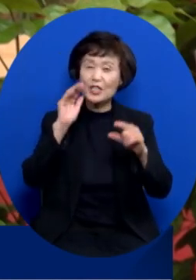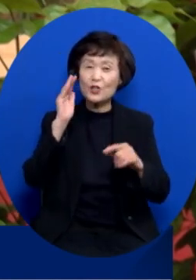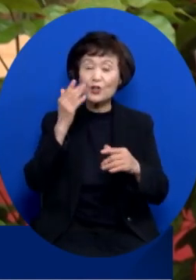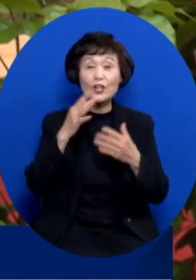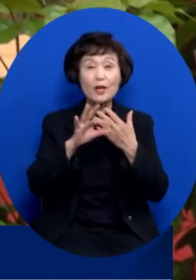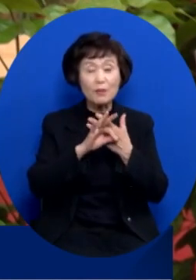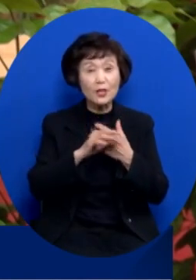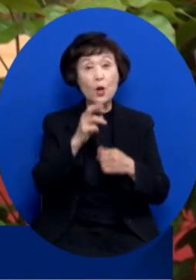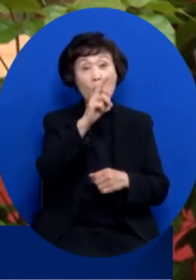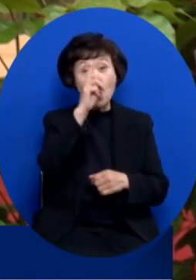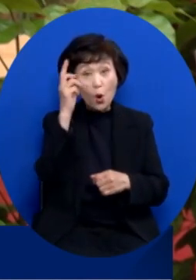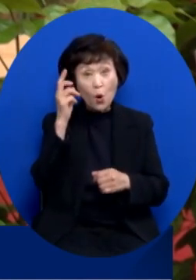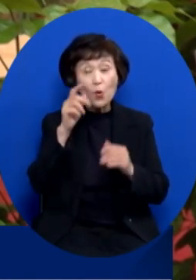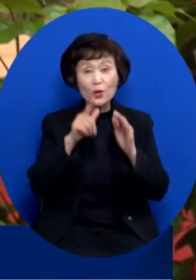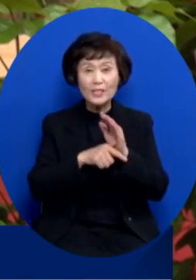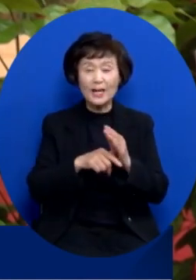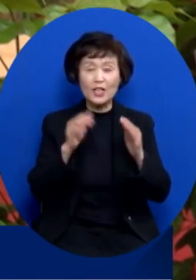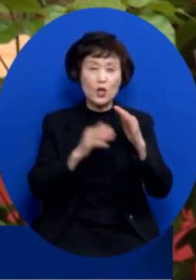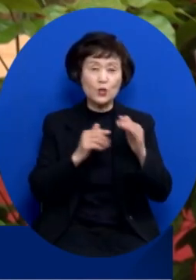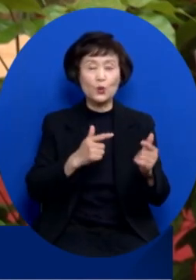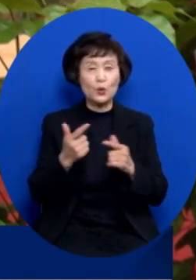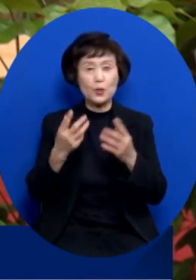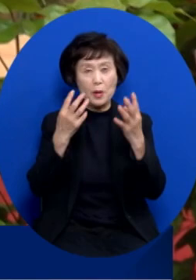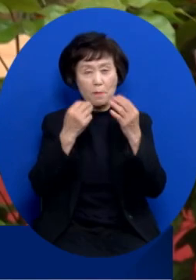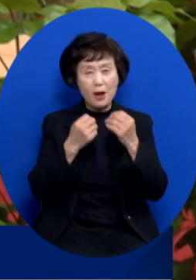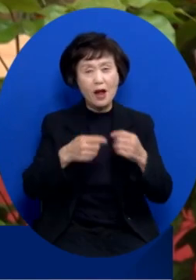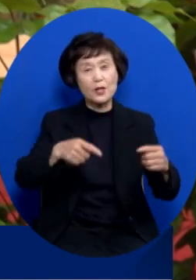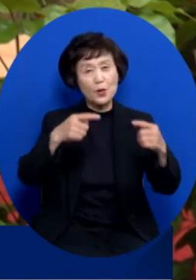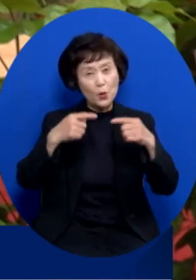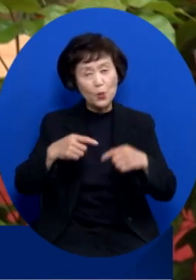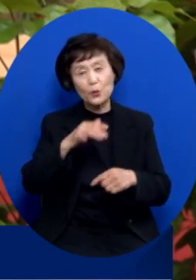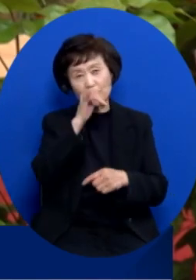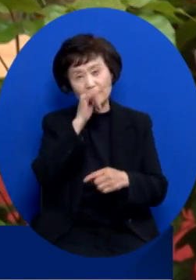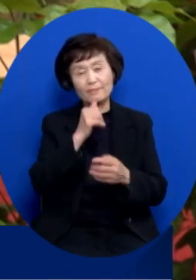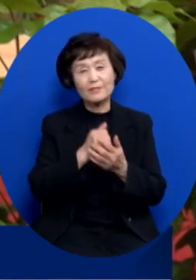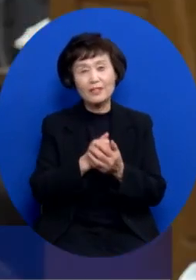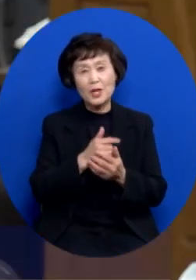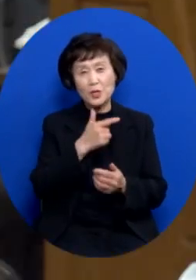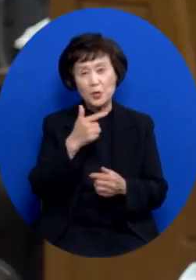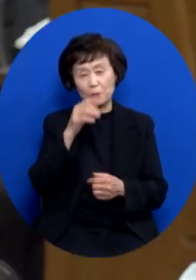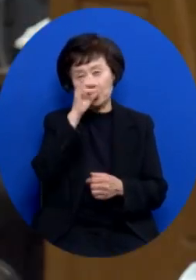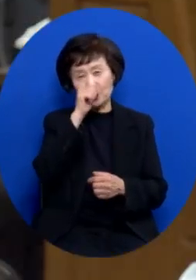오후에 교인들이 많이 옵니다. 그래서 너무 좋아요. 예.